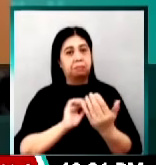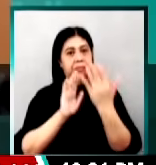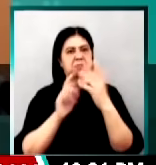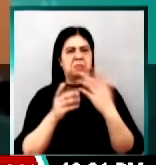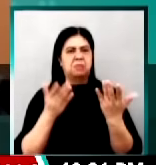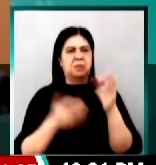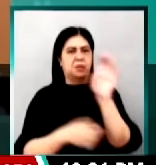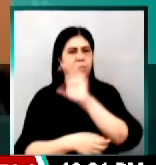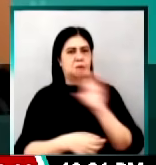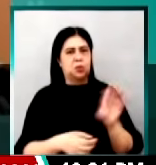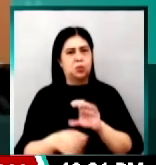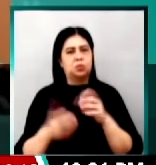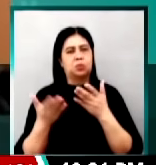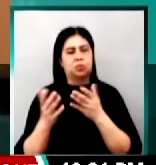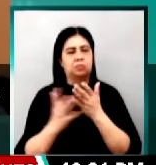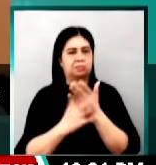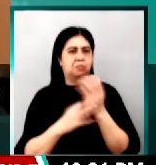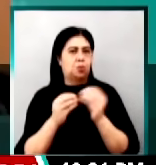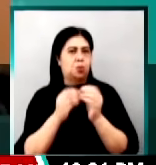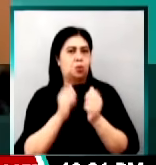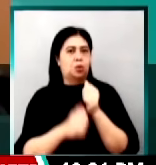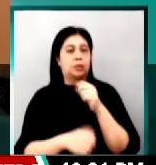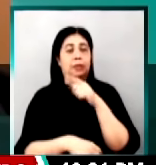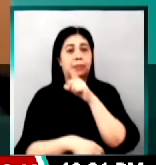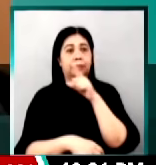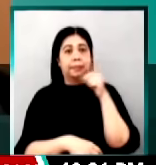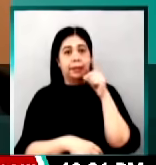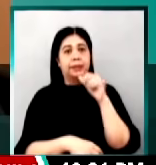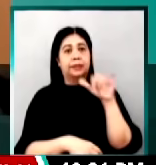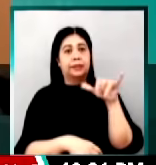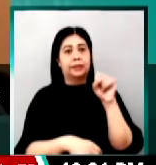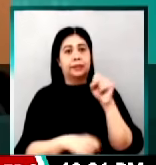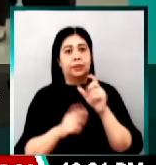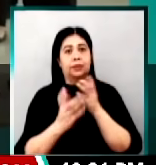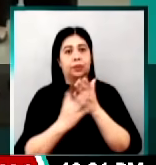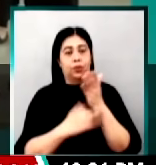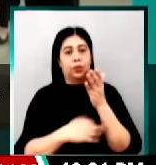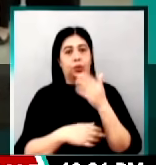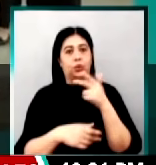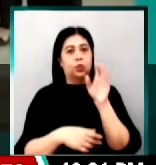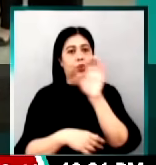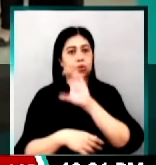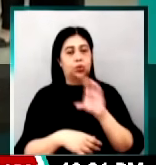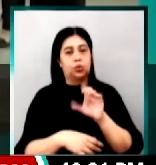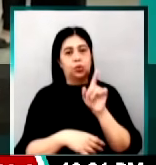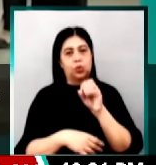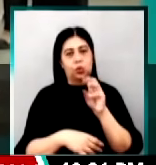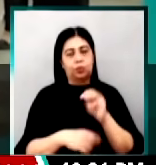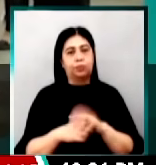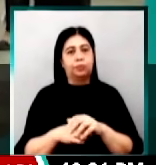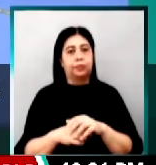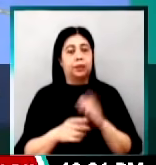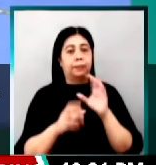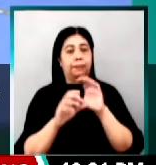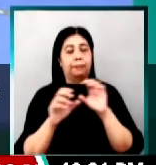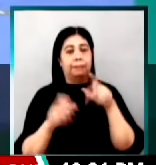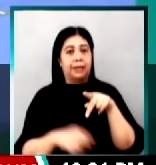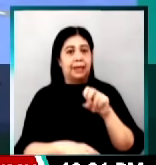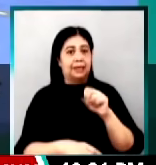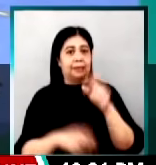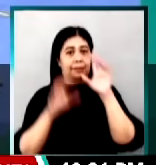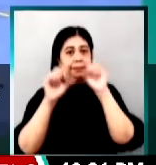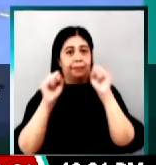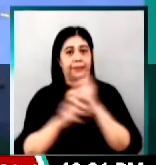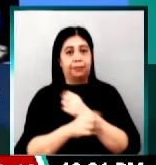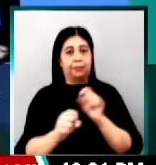iba, karamihan. Si Ma'am Lenny, nag-confirm siya via Zoom na siya. Ang Presidential Security Group o PSG, maayo pa lamang